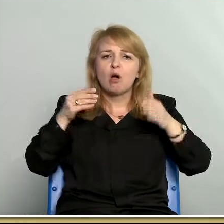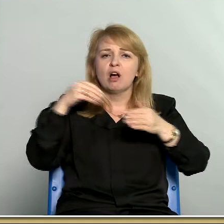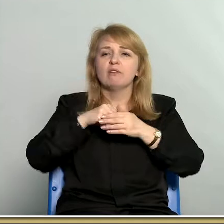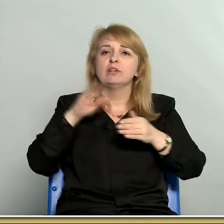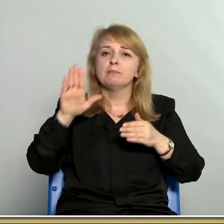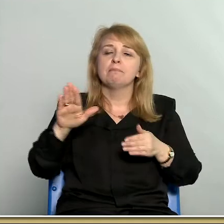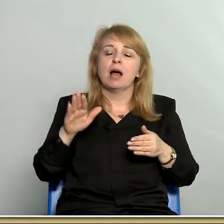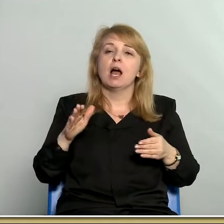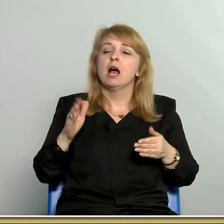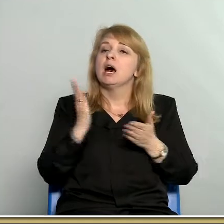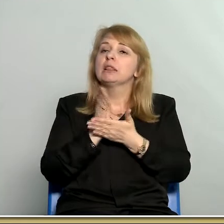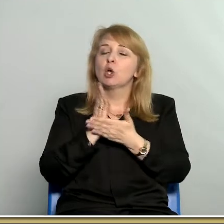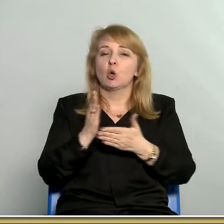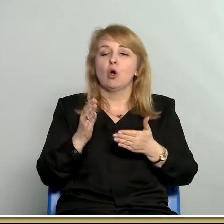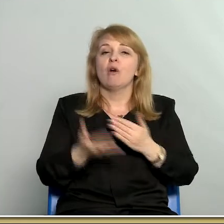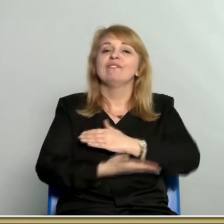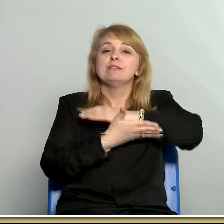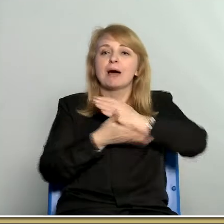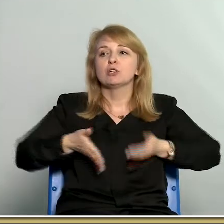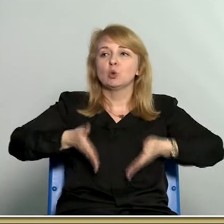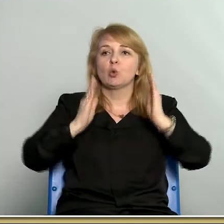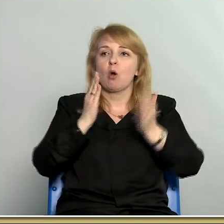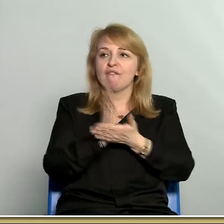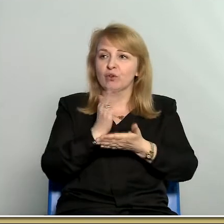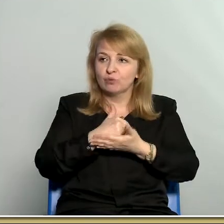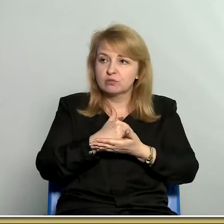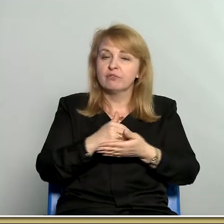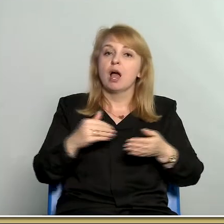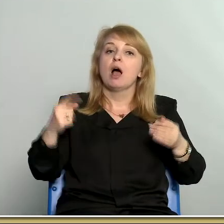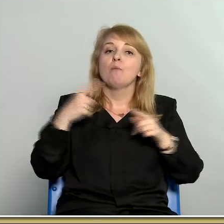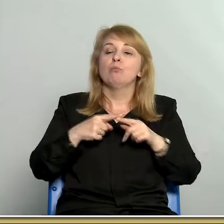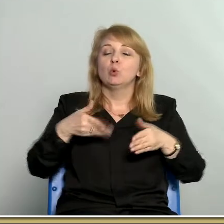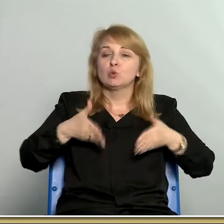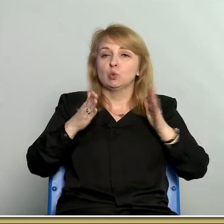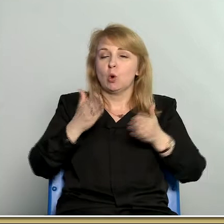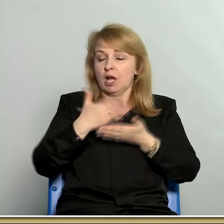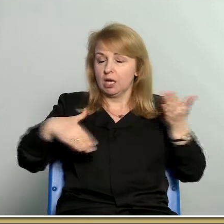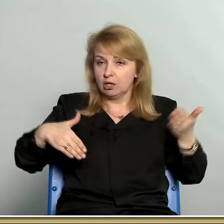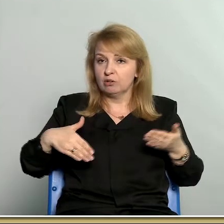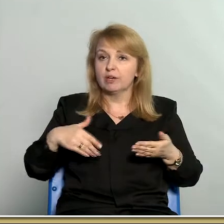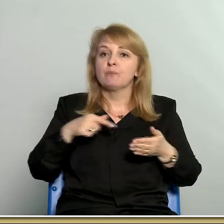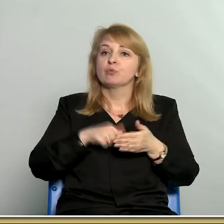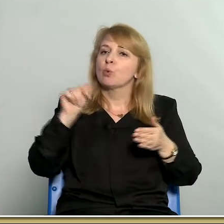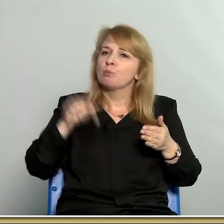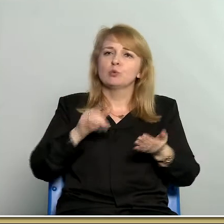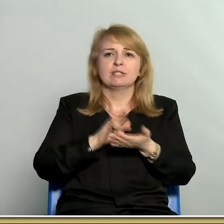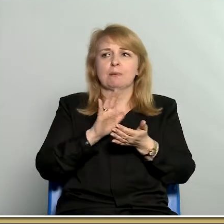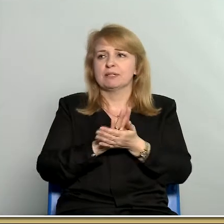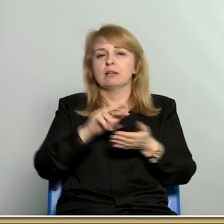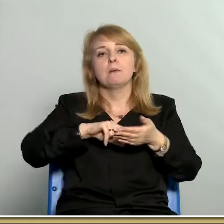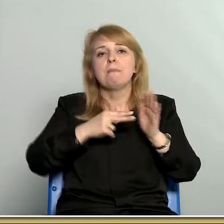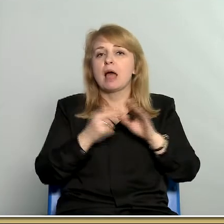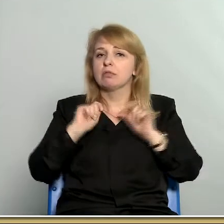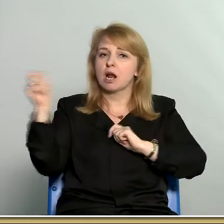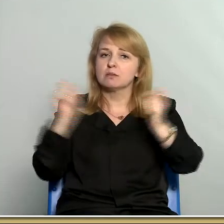wsparcie oczywiście dróg wojewódzkich, które łączą się z siecią TNT, bądź z drogami krajowymi. Musi to być zapisane w planie transportowym, z którego